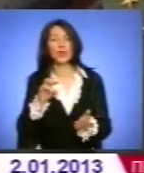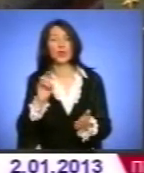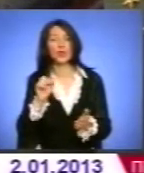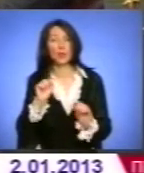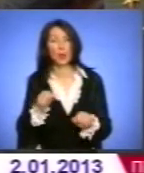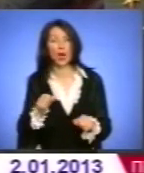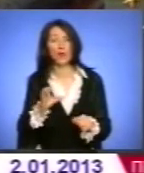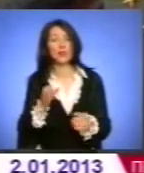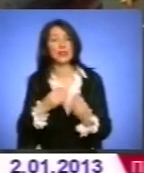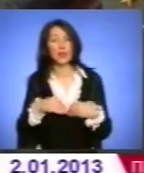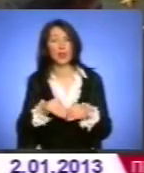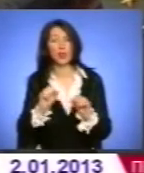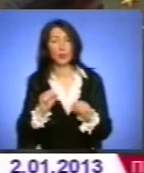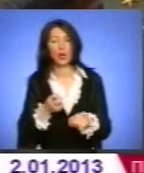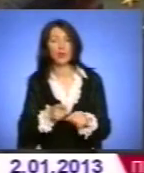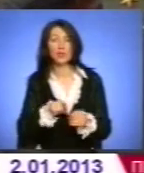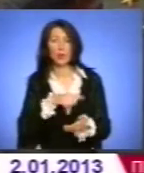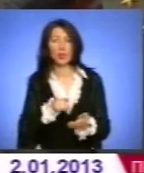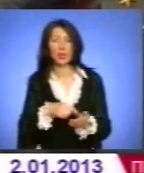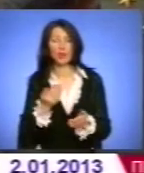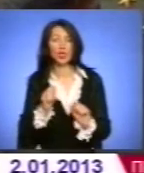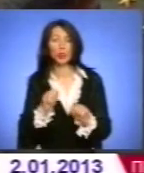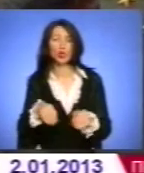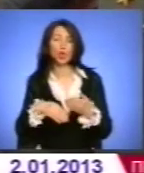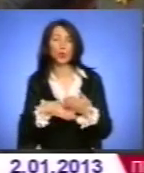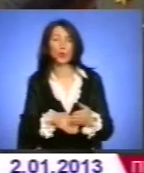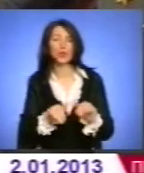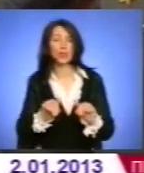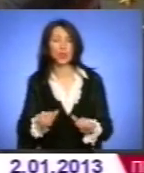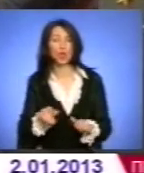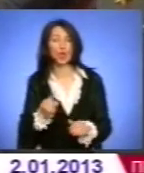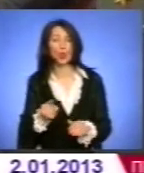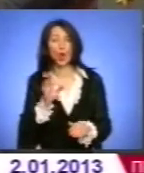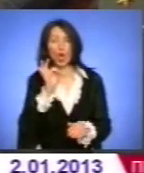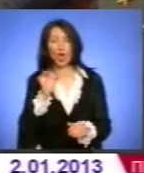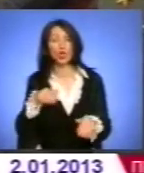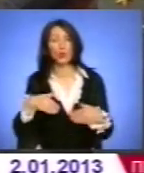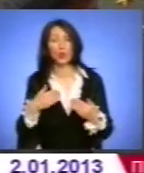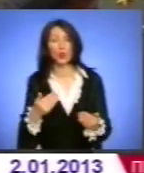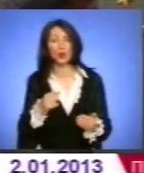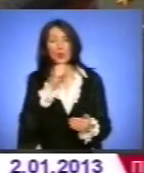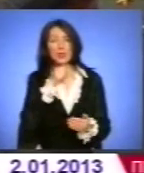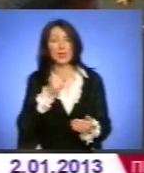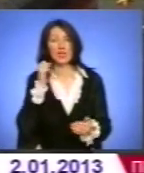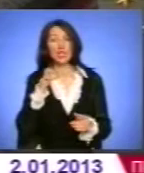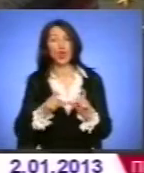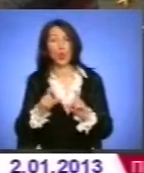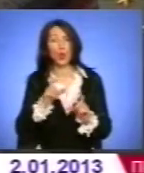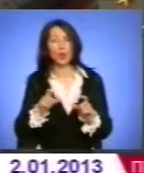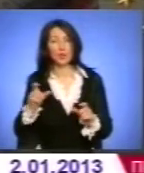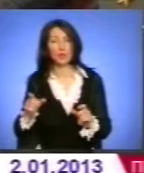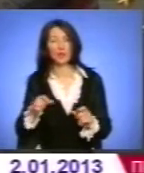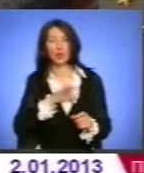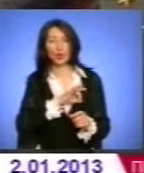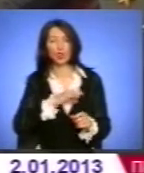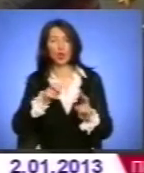питання вони зможуть допомогти вирішити. Тому, кажу, пропоную старші курси юридично